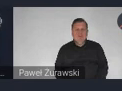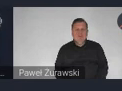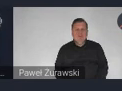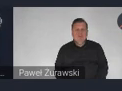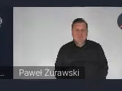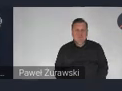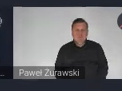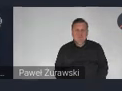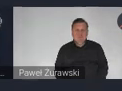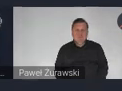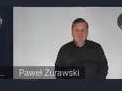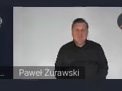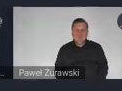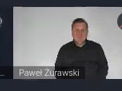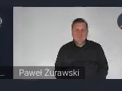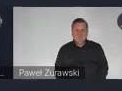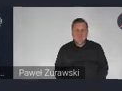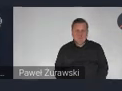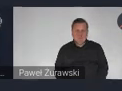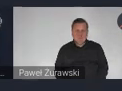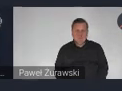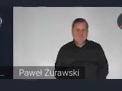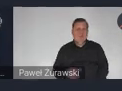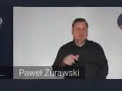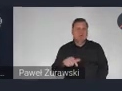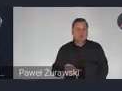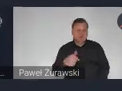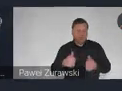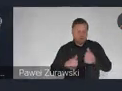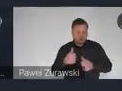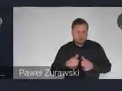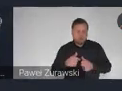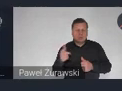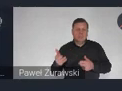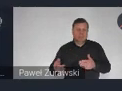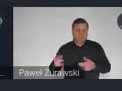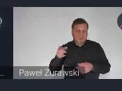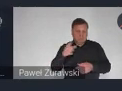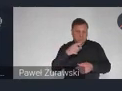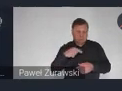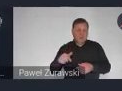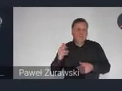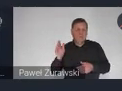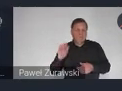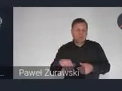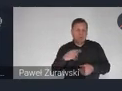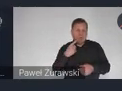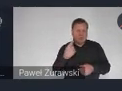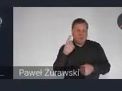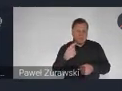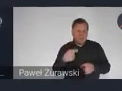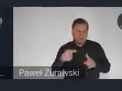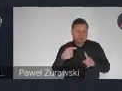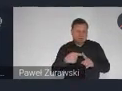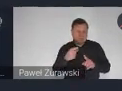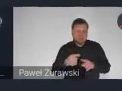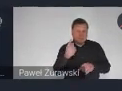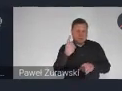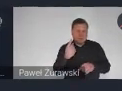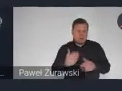w ramach naszego konkursu oferent w jednym danym priorytecie może złożyć tylko